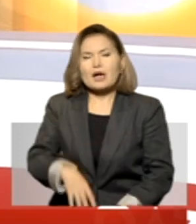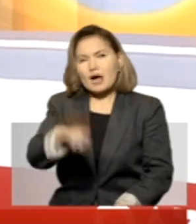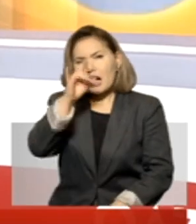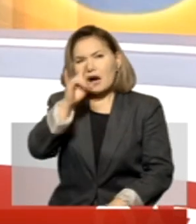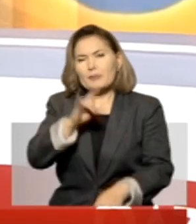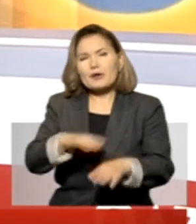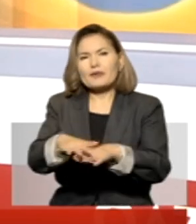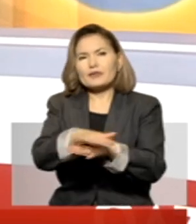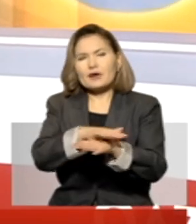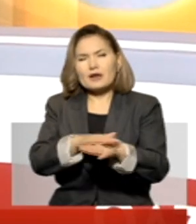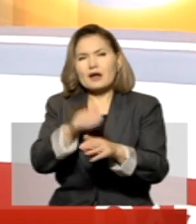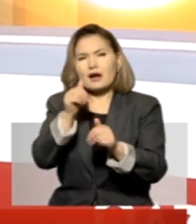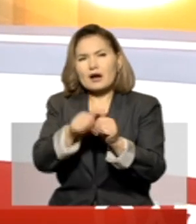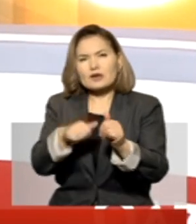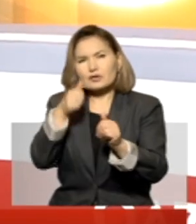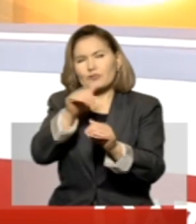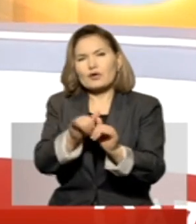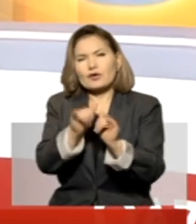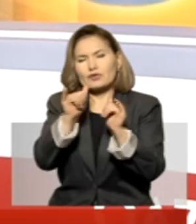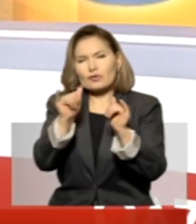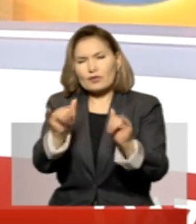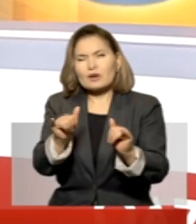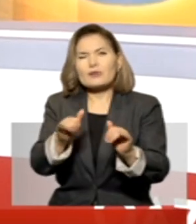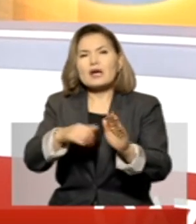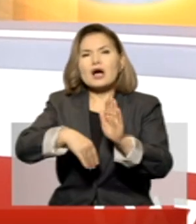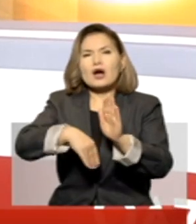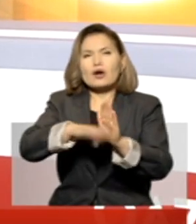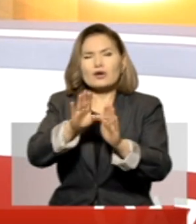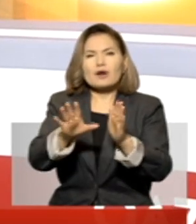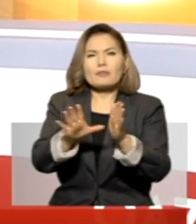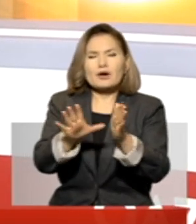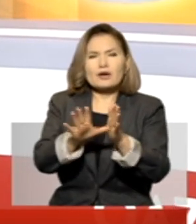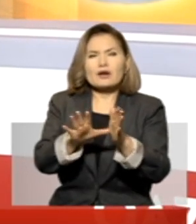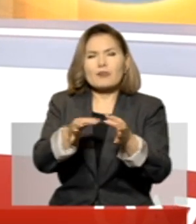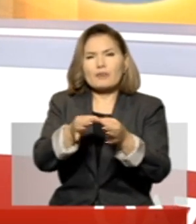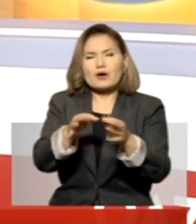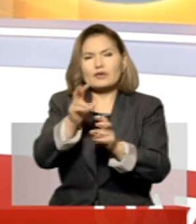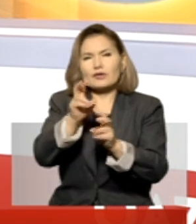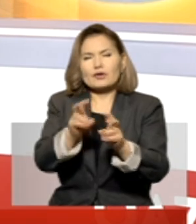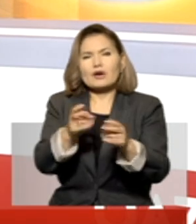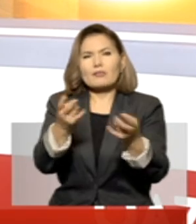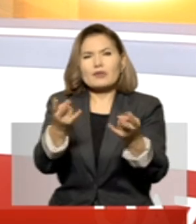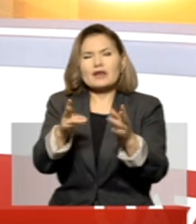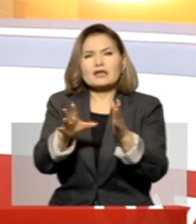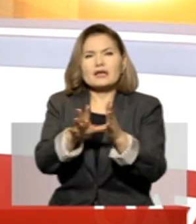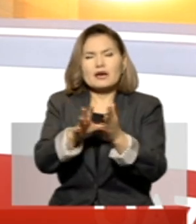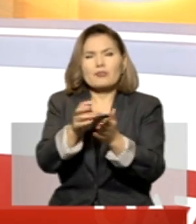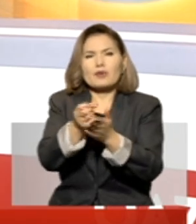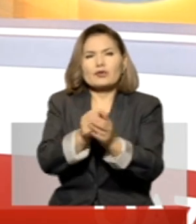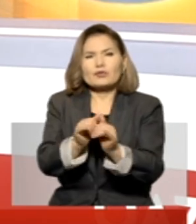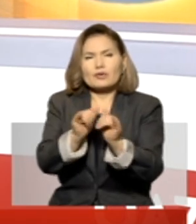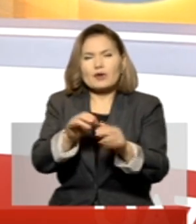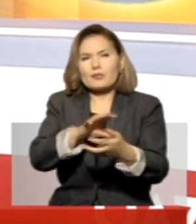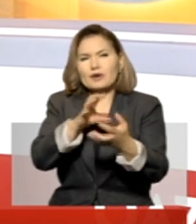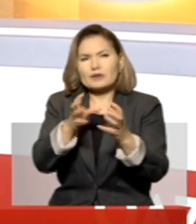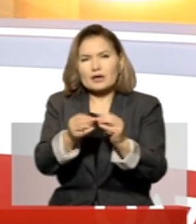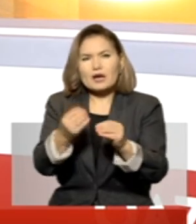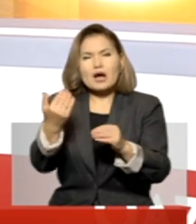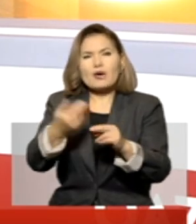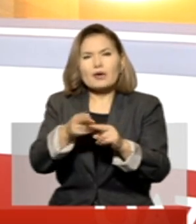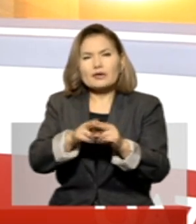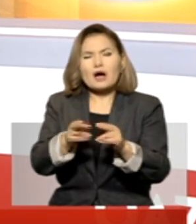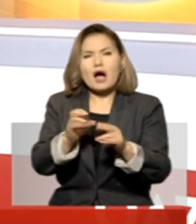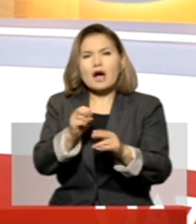Елімізде халық саны өскен сайын электр қуатына деген сұраныс арта бермек. Ал АЭС құрылысы энергетикалық тәуелсіздік кепілі, дейді